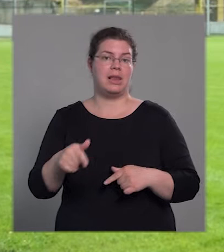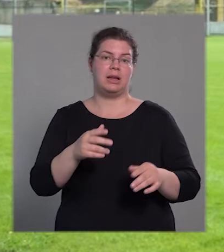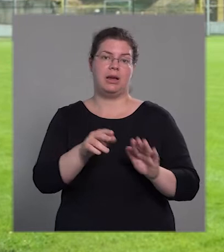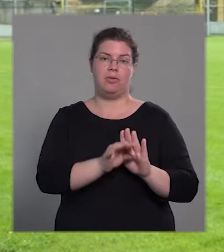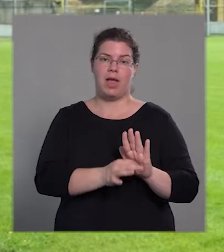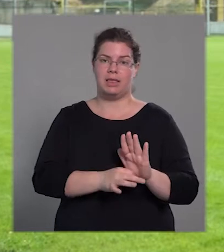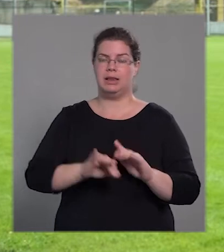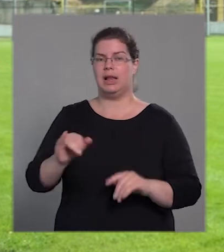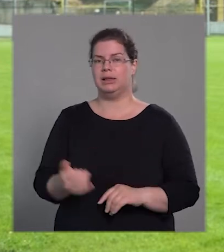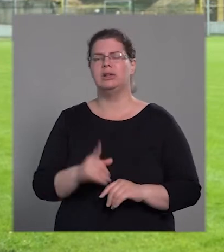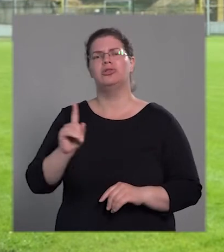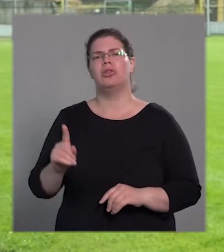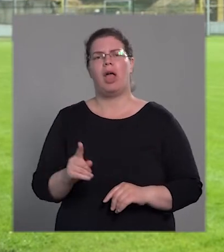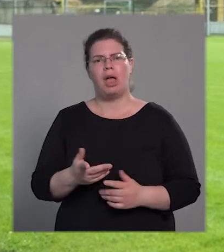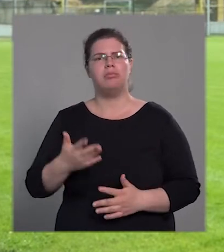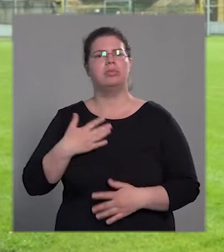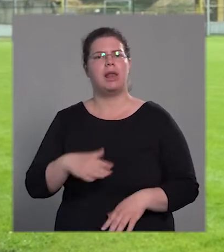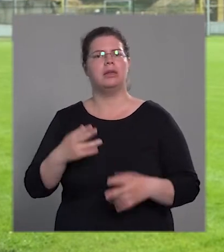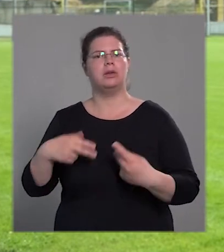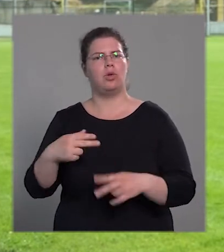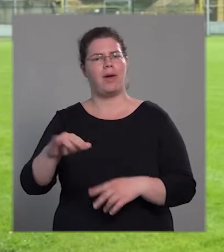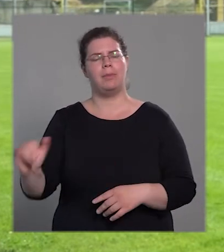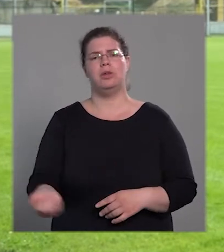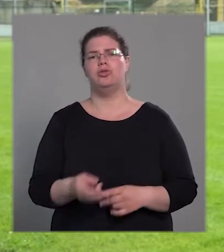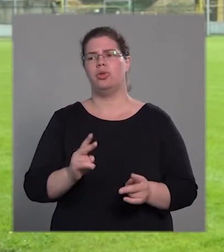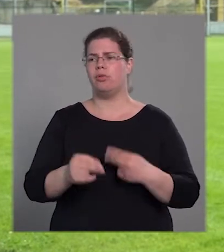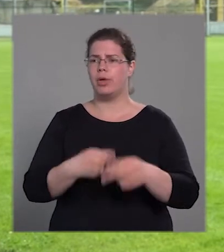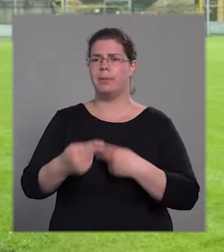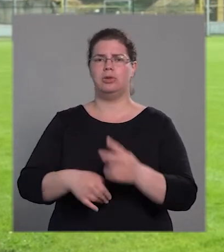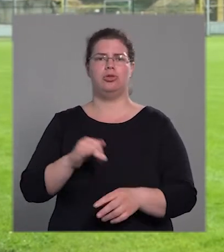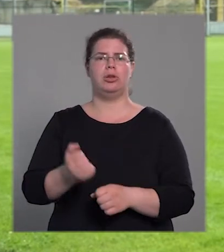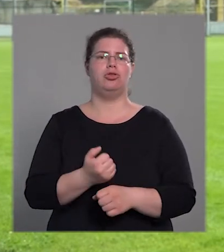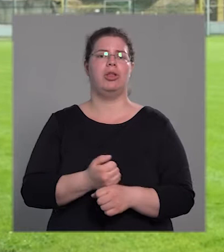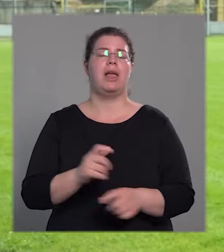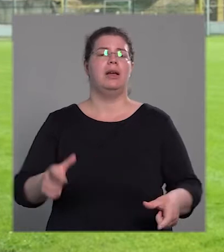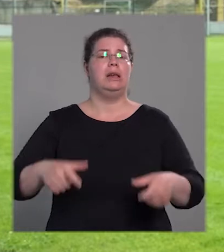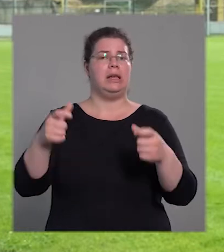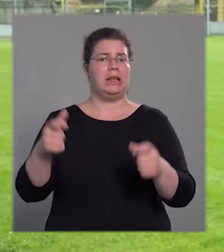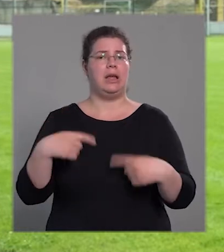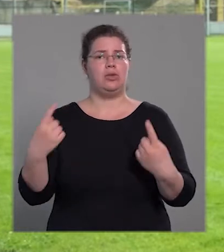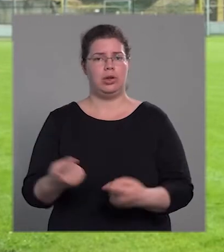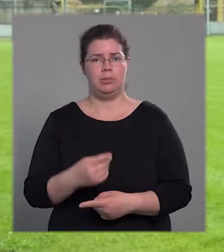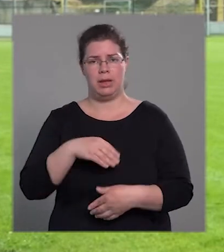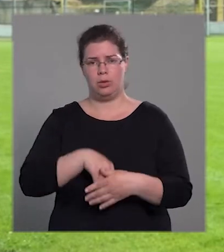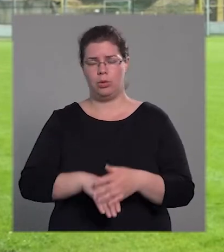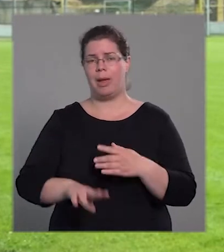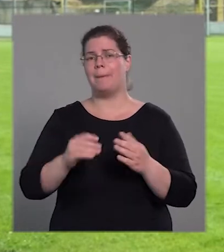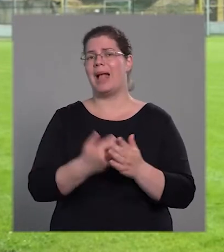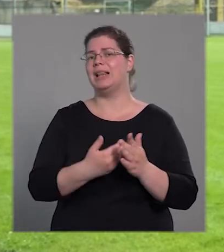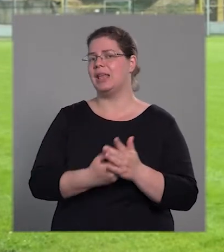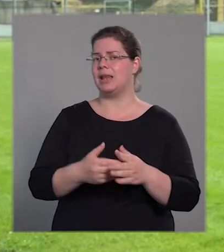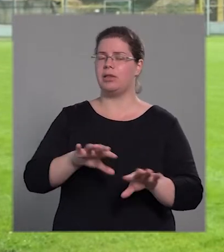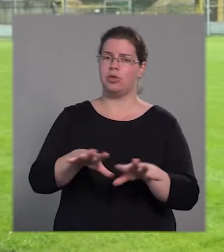is, de mindenképpen szeretnénk továbbra is, ahogy folyamatosan is csináltuk, hogy a létesítményünkben meglegyen az a